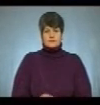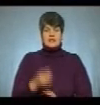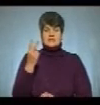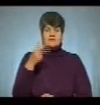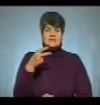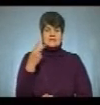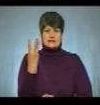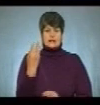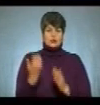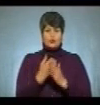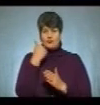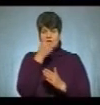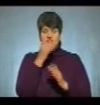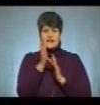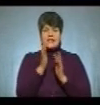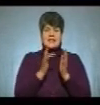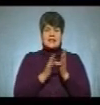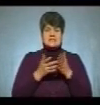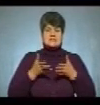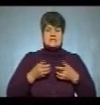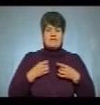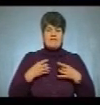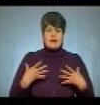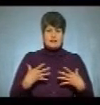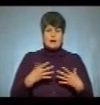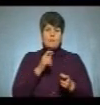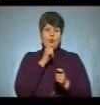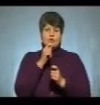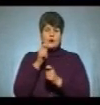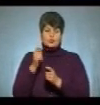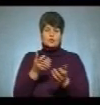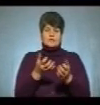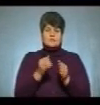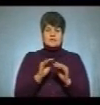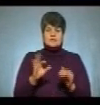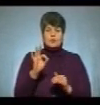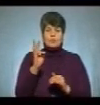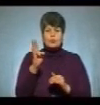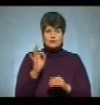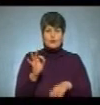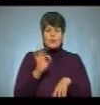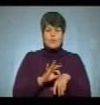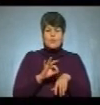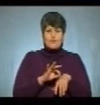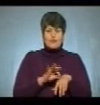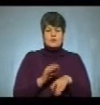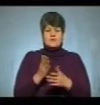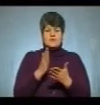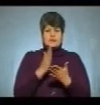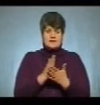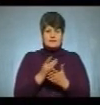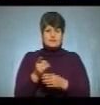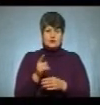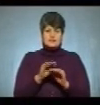23 новорічно-різдвяних подарунки сьогодні отримали онкохворі діти, які перебувають на лікуванні у гематологічному відділенні Тернопільської